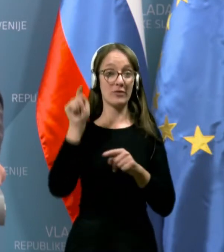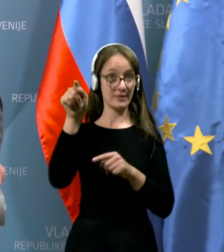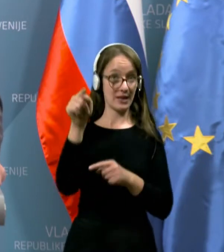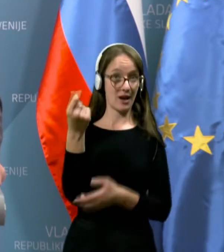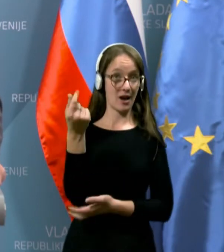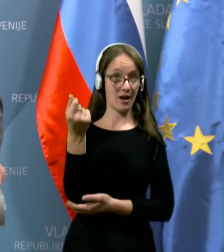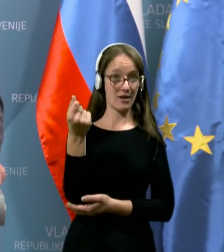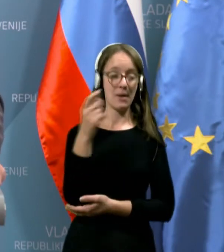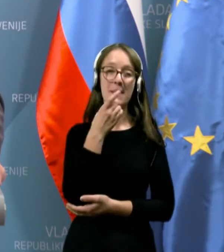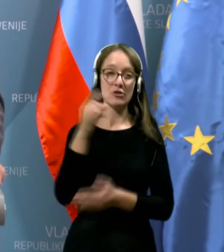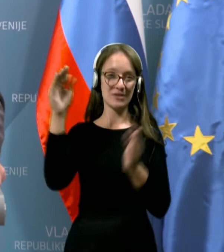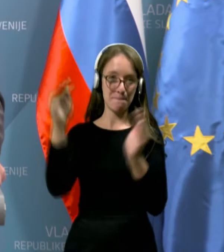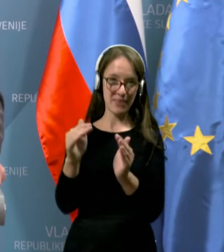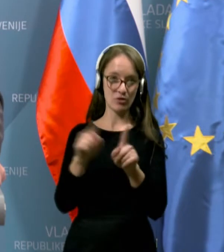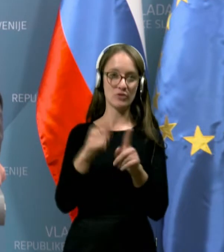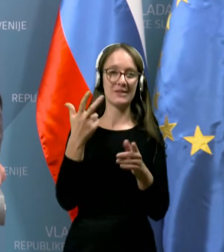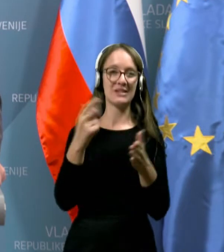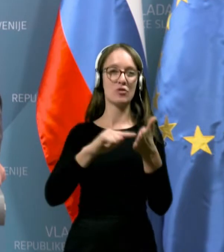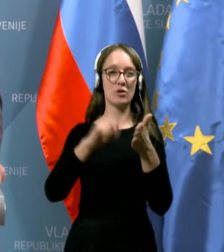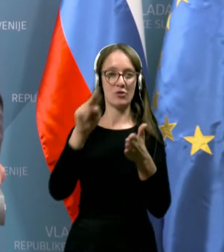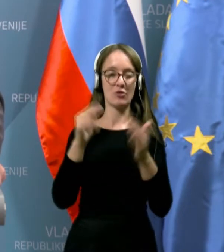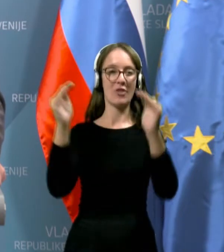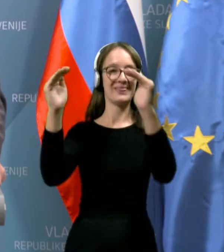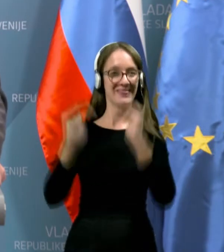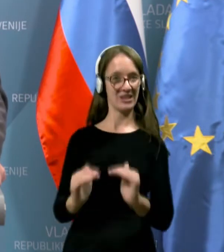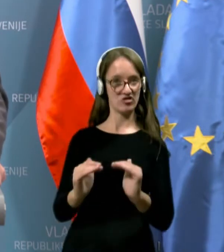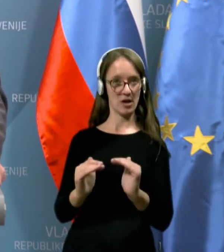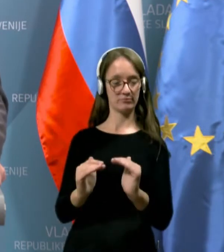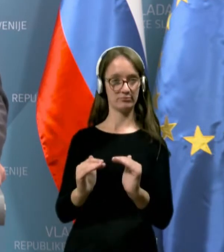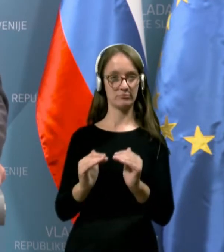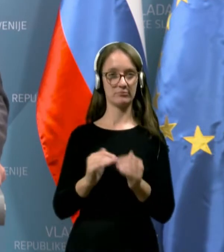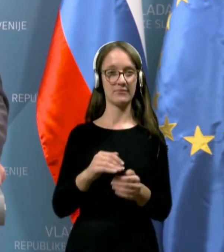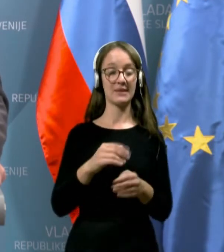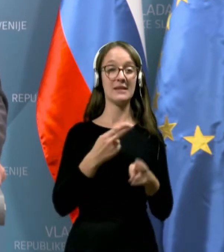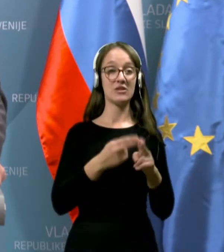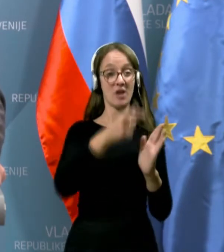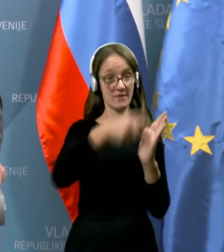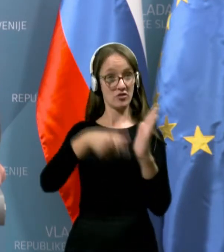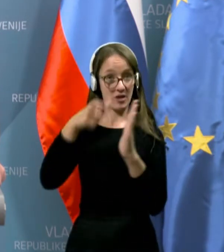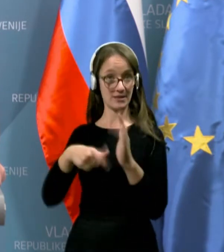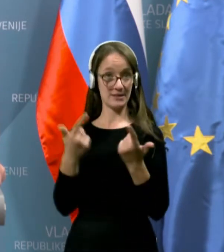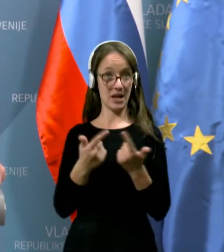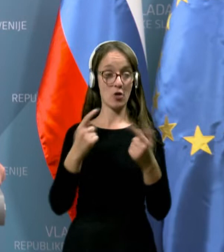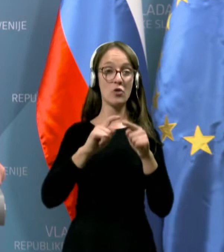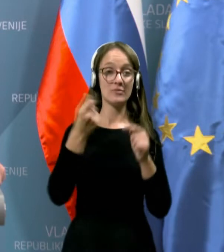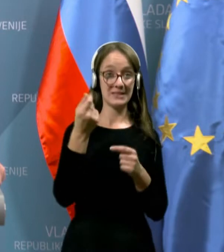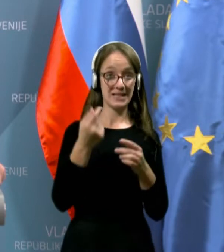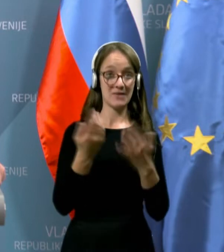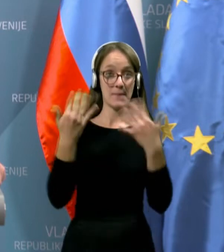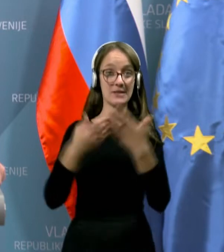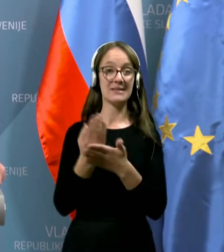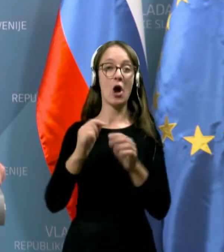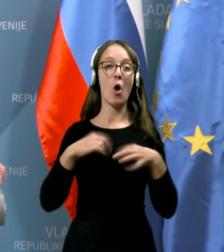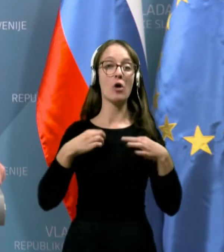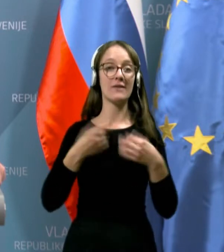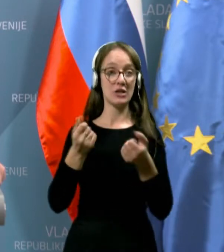malenkost, manj kot 300 milijonov evrov nižega zneska. Države članice lahko sredstva mehanizma za okrevanje